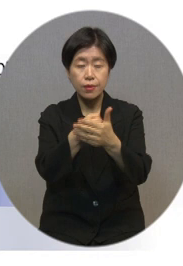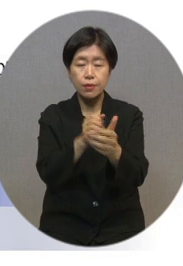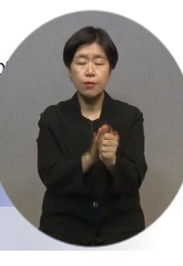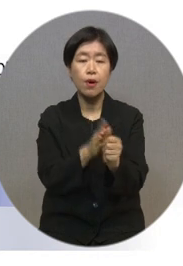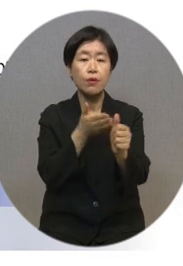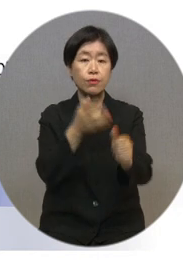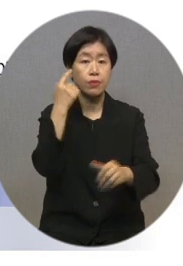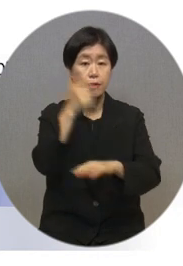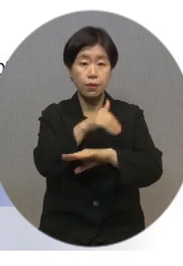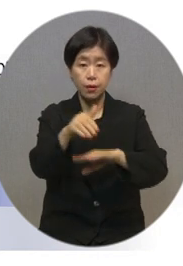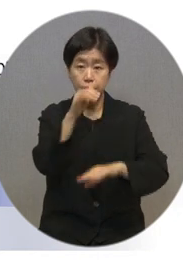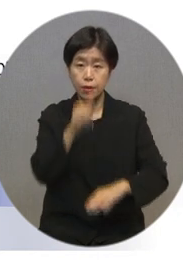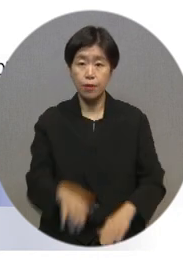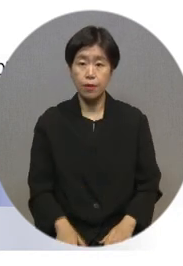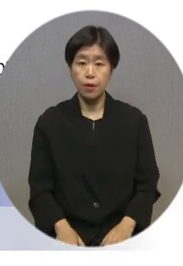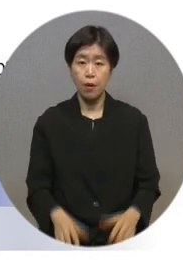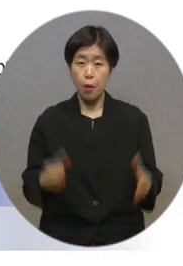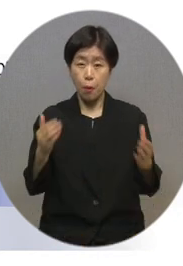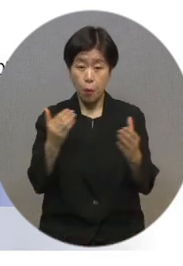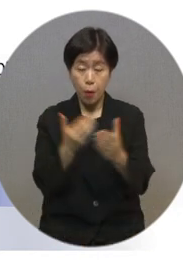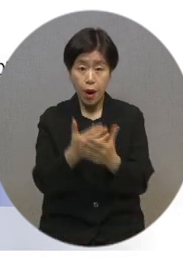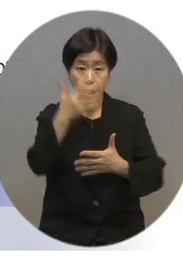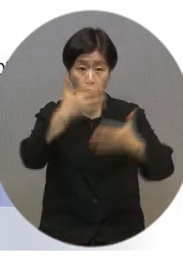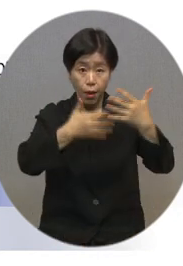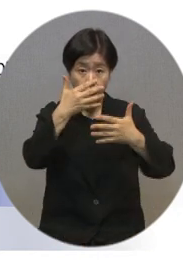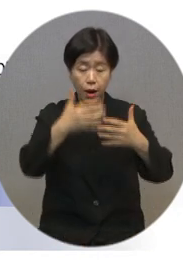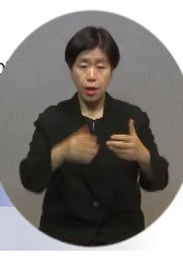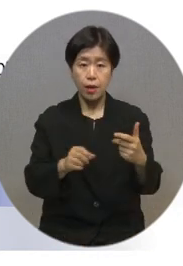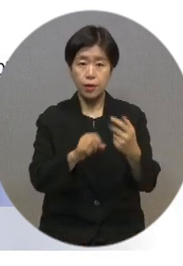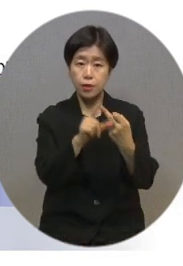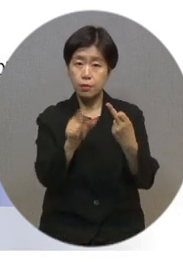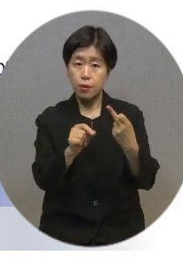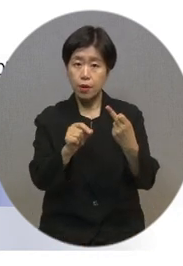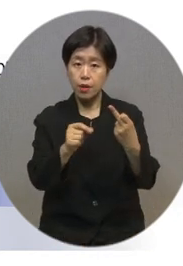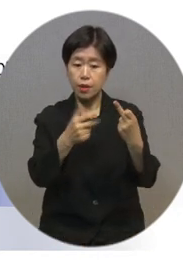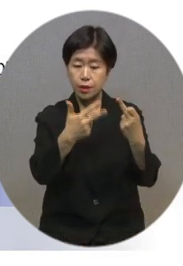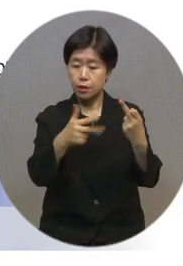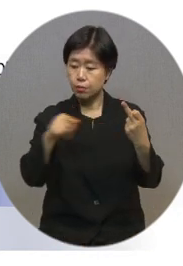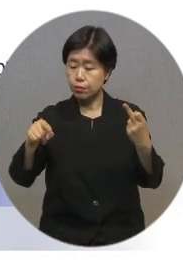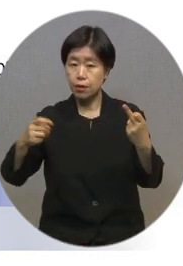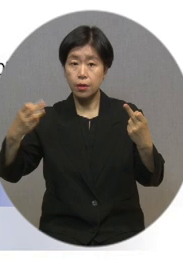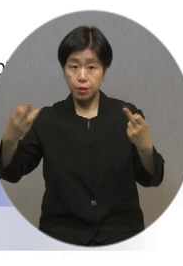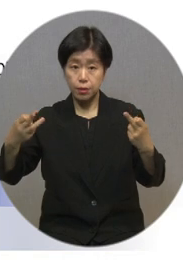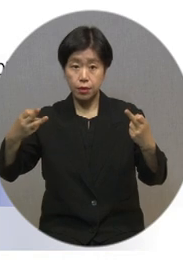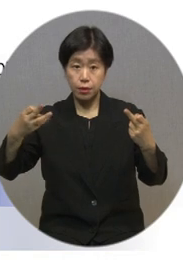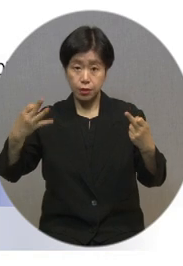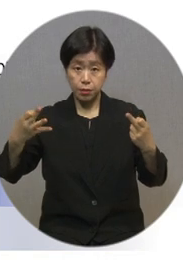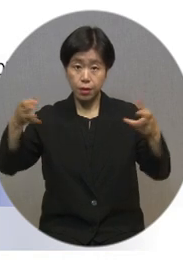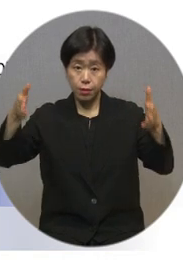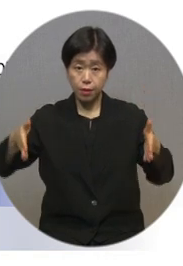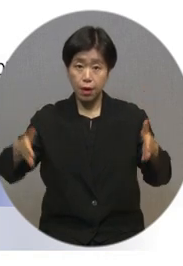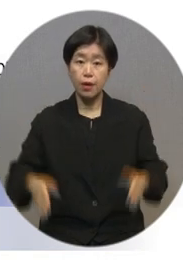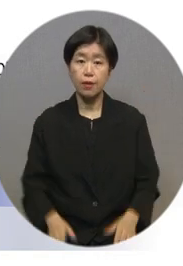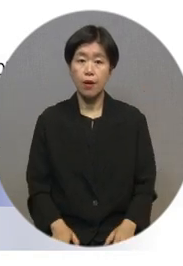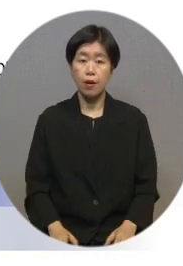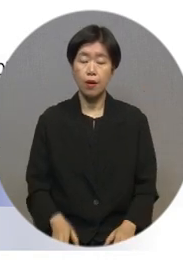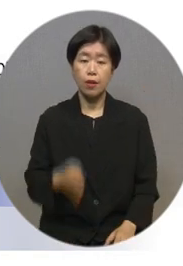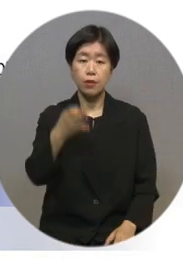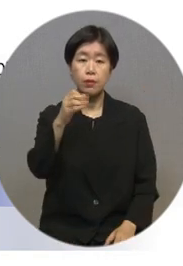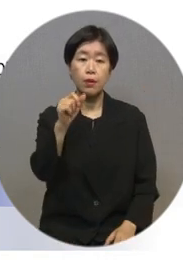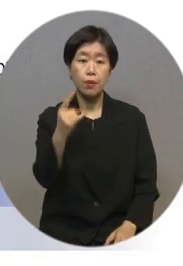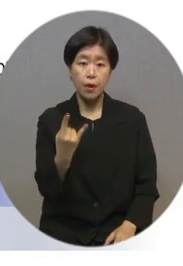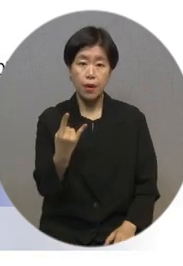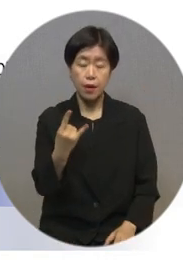예정이고 완성된 작품은 오는 11월 7일부터 14일까지 열리는 제 14회 베리어프리 영화제에서